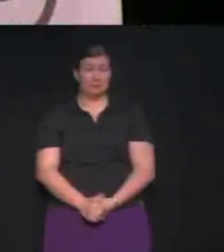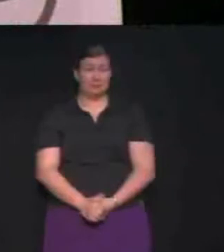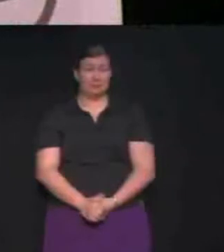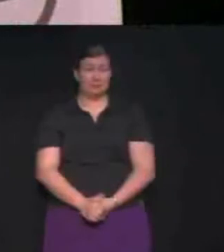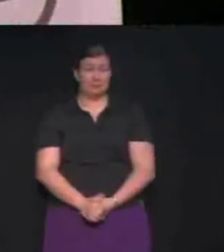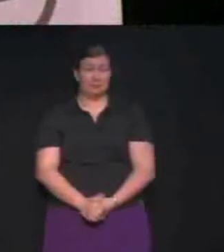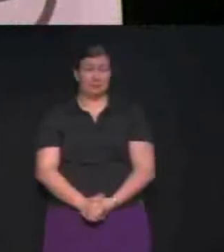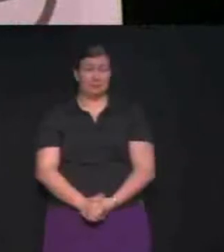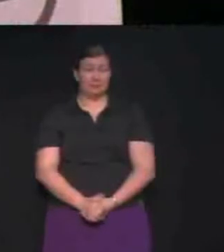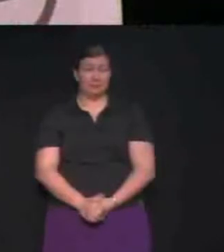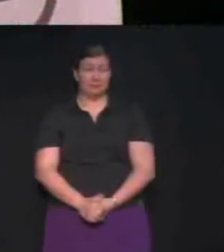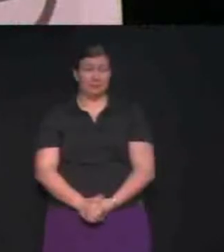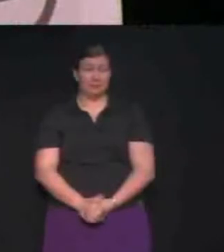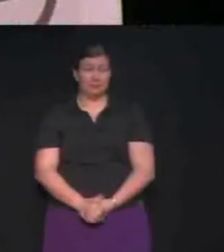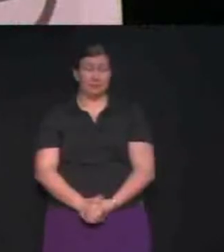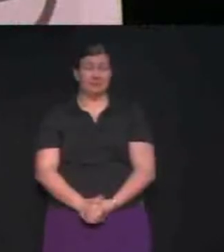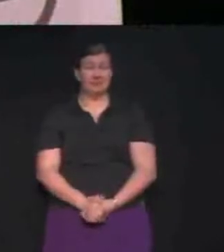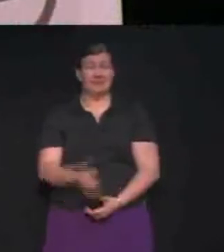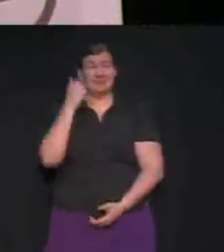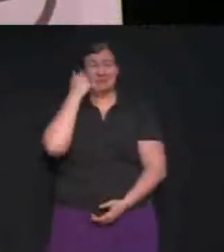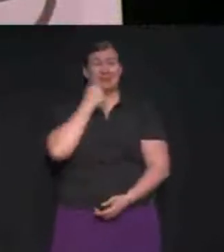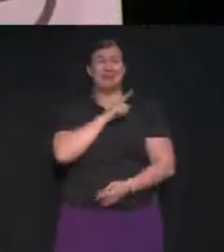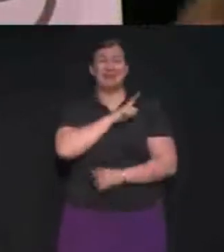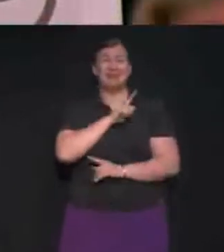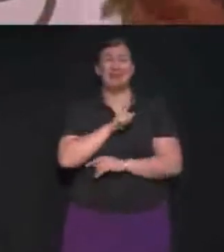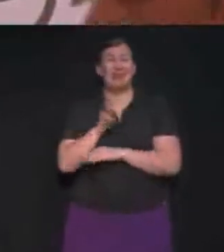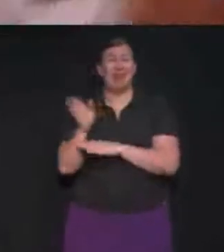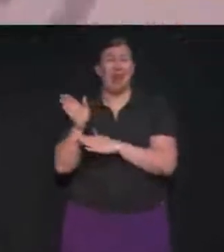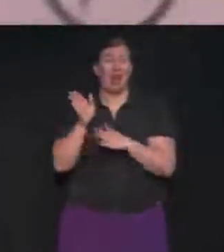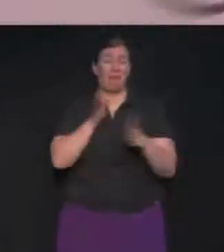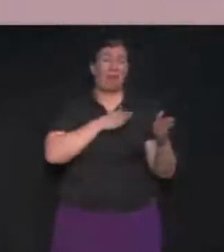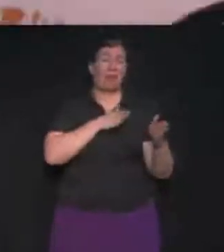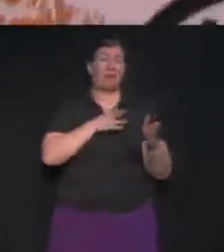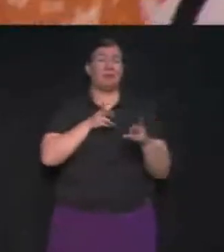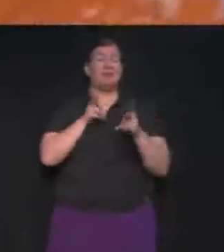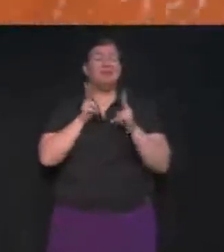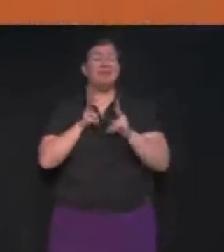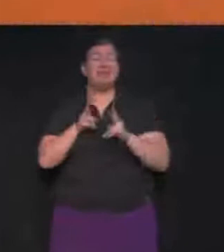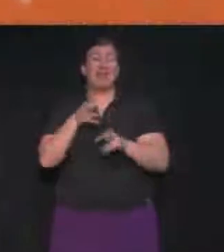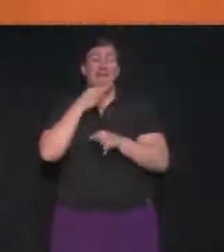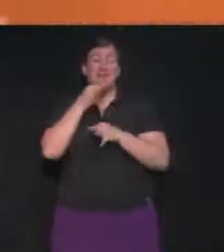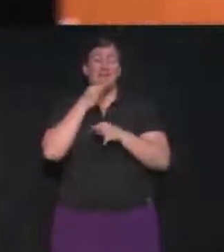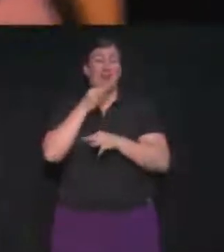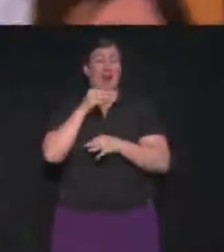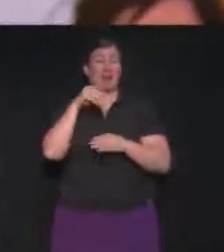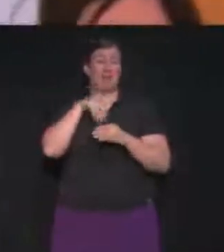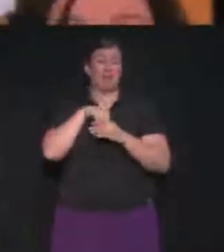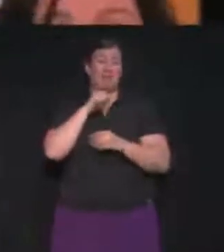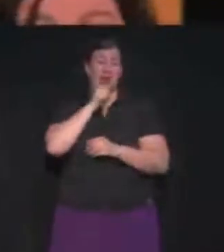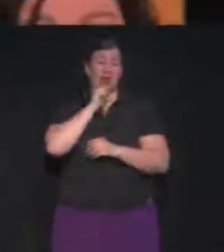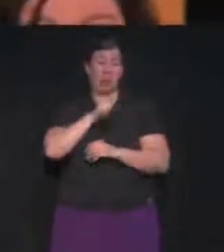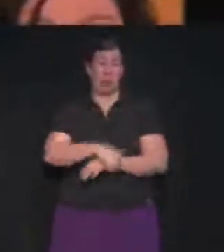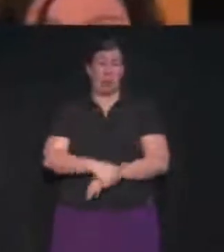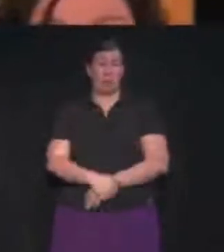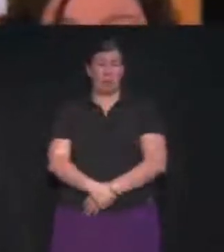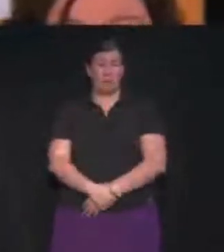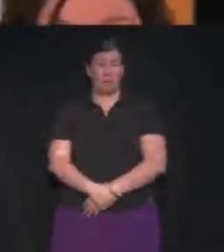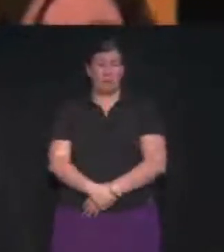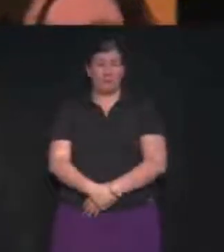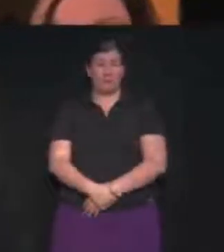Navy lenkt ihn nicht ab er kriegt dort richtige Fragen so mit Mikro und du achtest was du du auch nicht